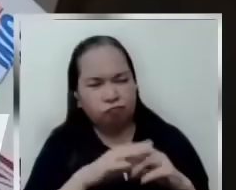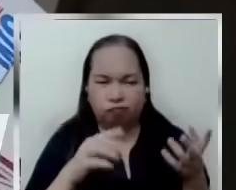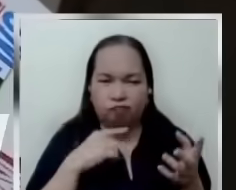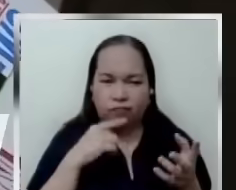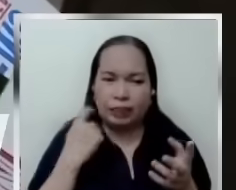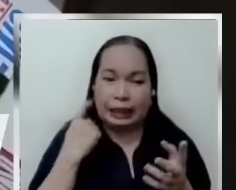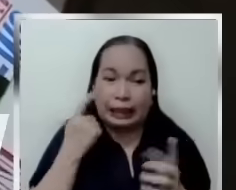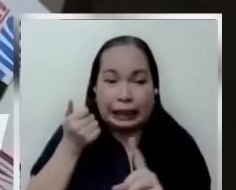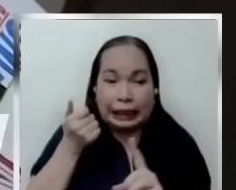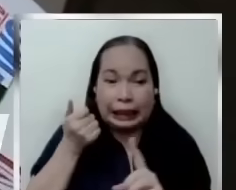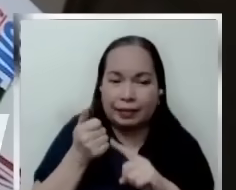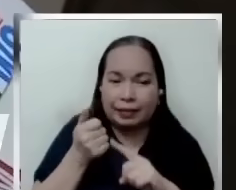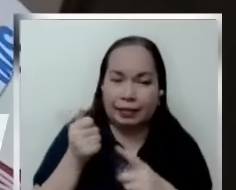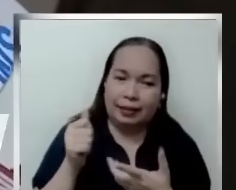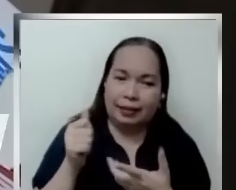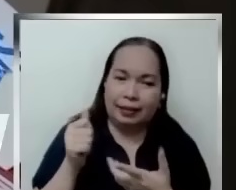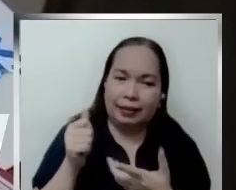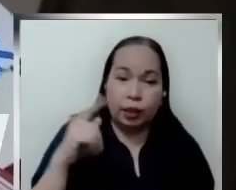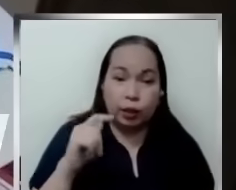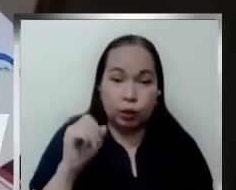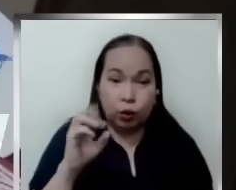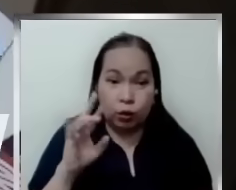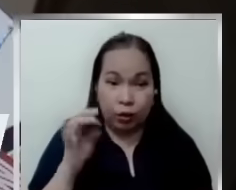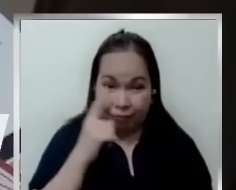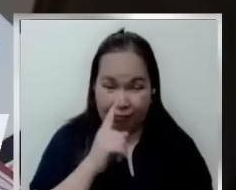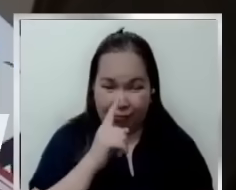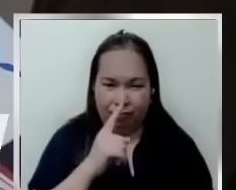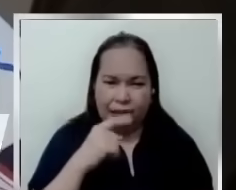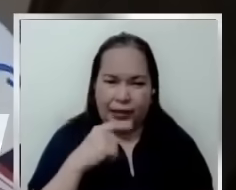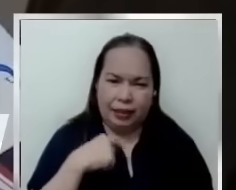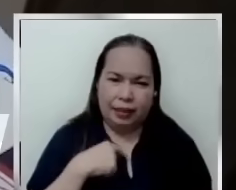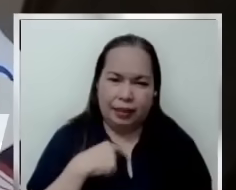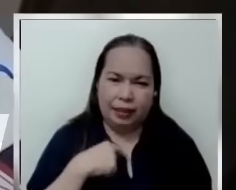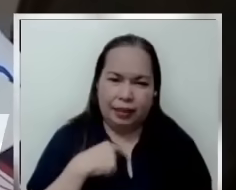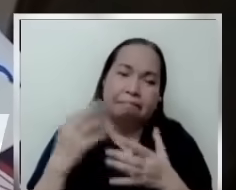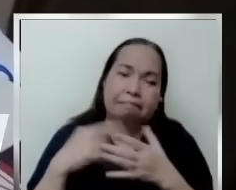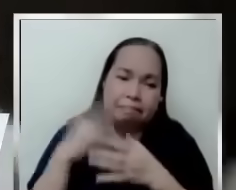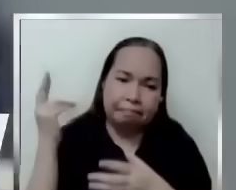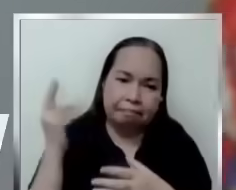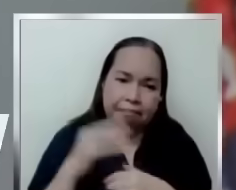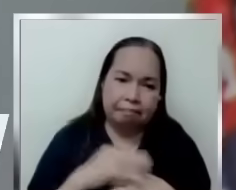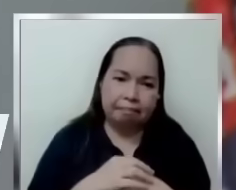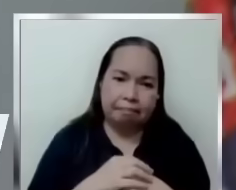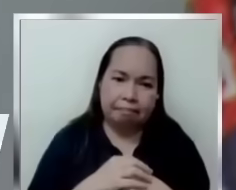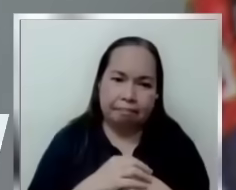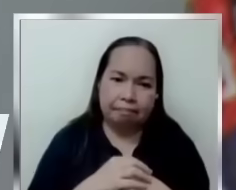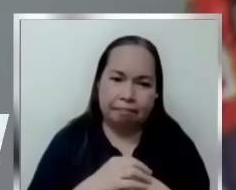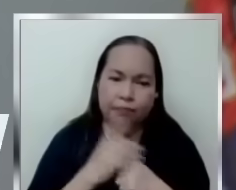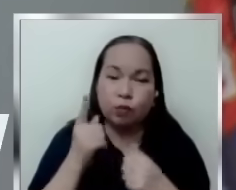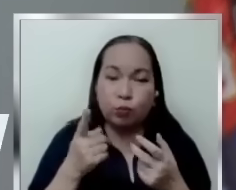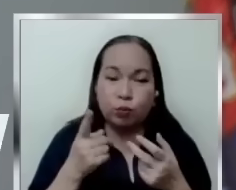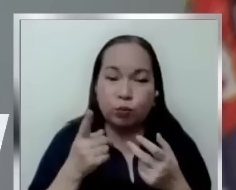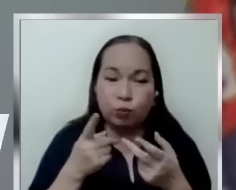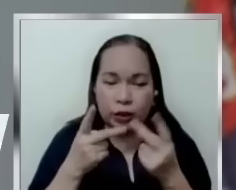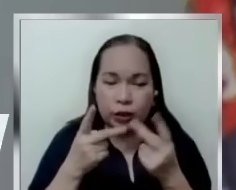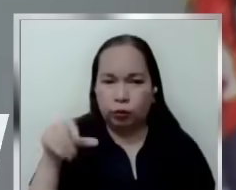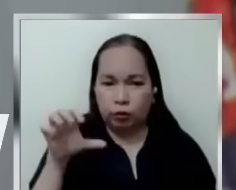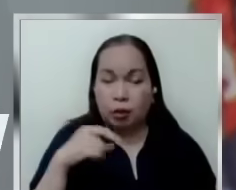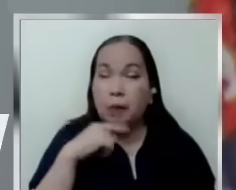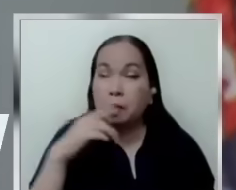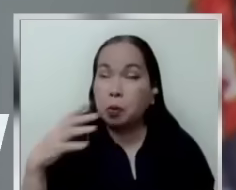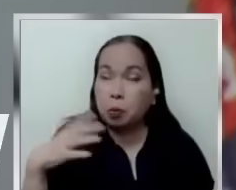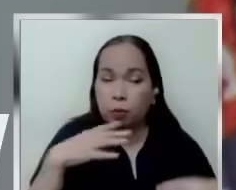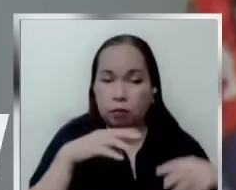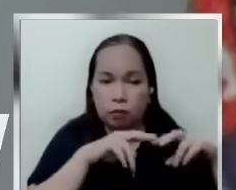III. Pag-aaralan pa raw ng PNP ang isinumiting resignation letter ni Torre. Ayon kay PNP Chief Police General